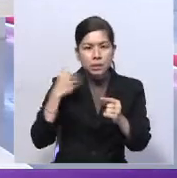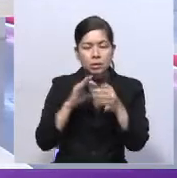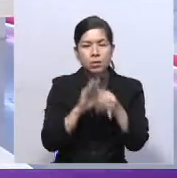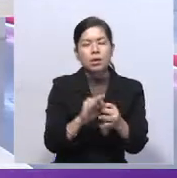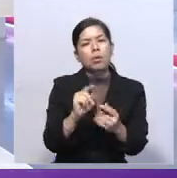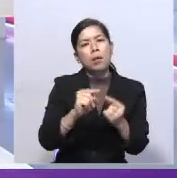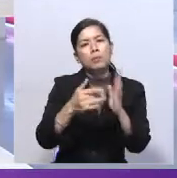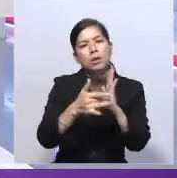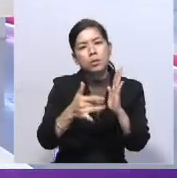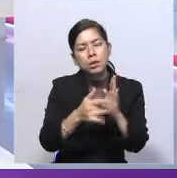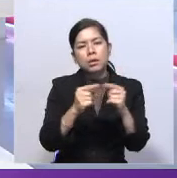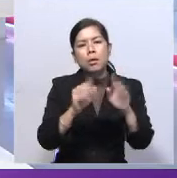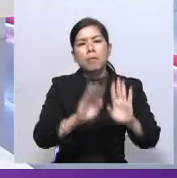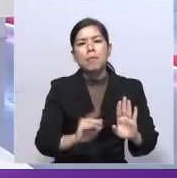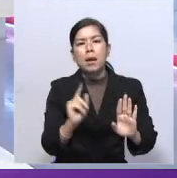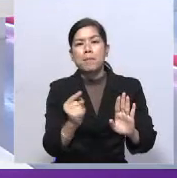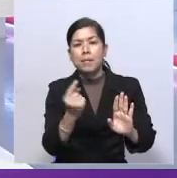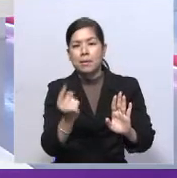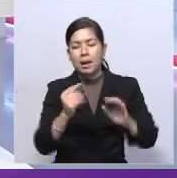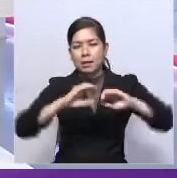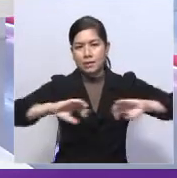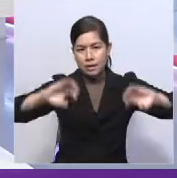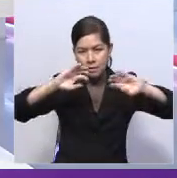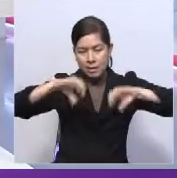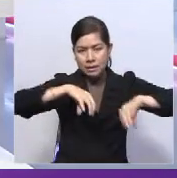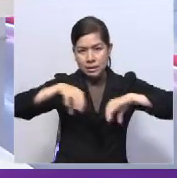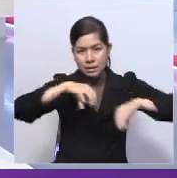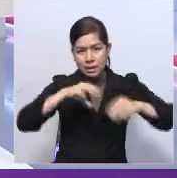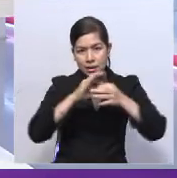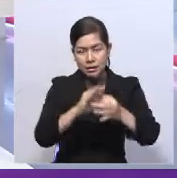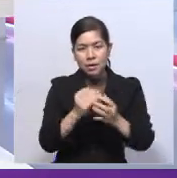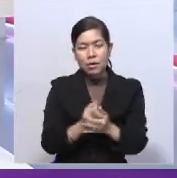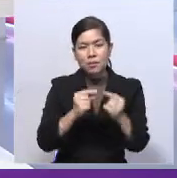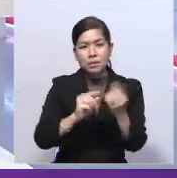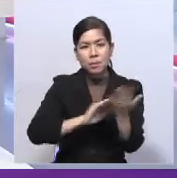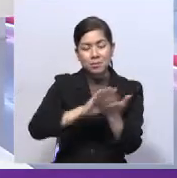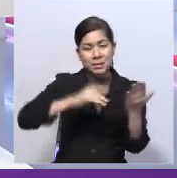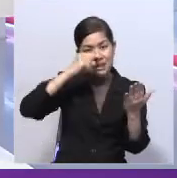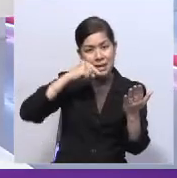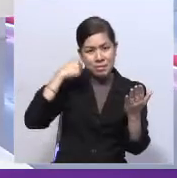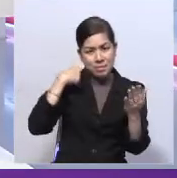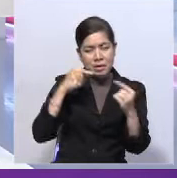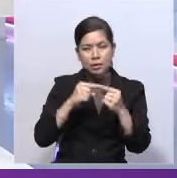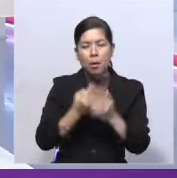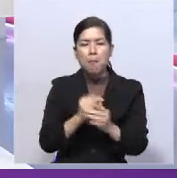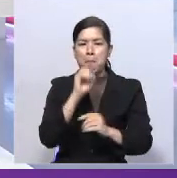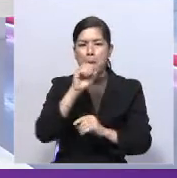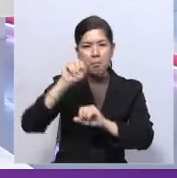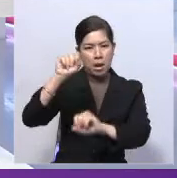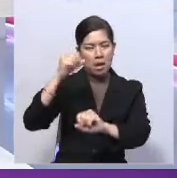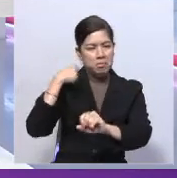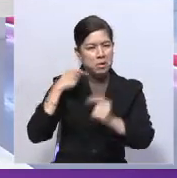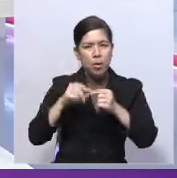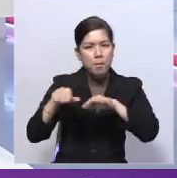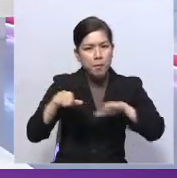ในเรื่องของเทคโนโลยีแล้วก็นวัตกรรมรัฐบาลที่มีการจัดงาน Thailand Taking Off to New High ค่ะประกาศความพร้อมรับการลง